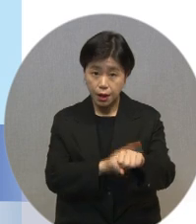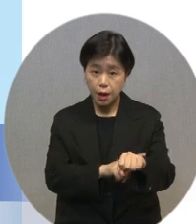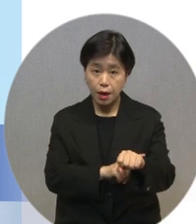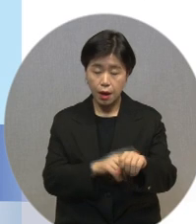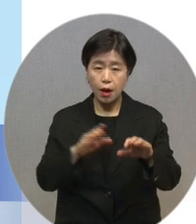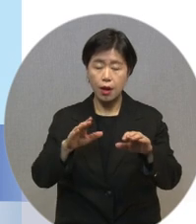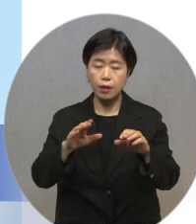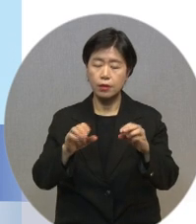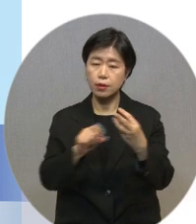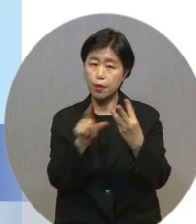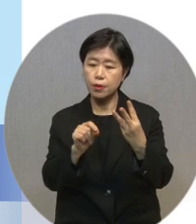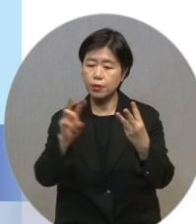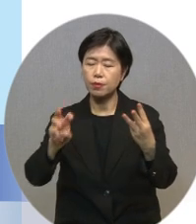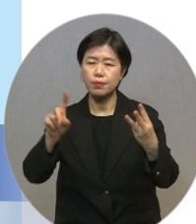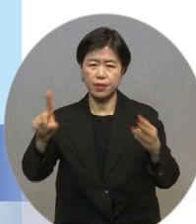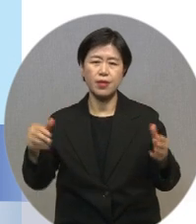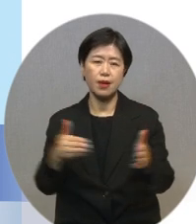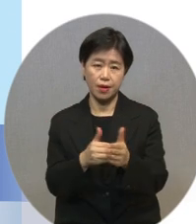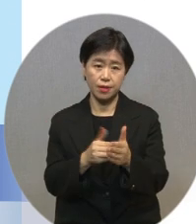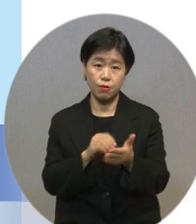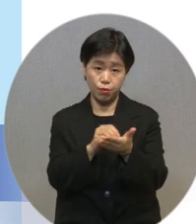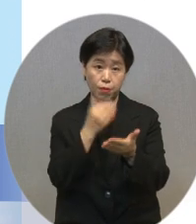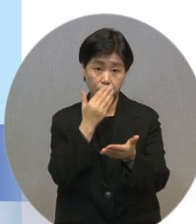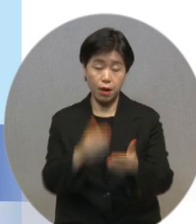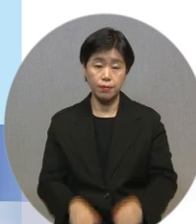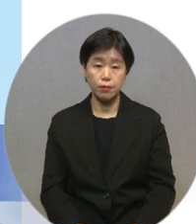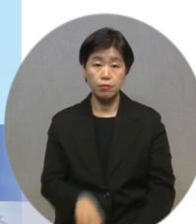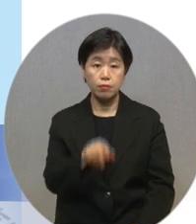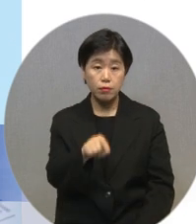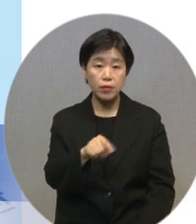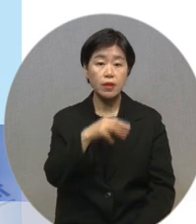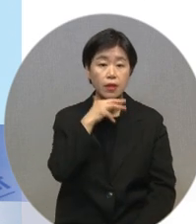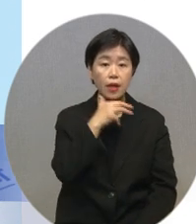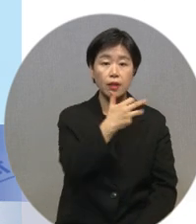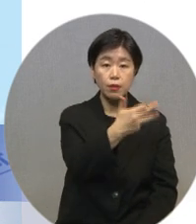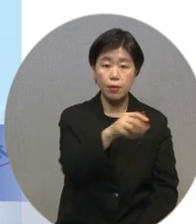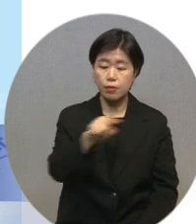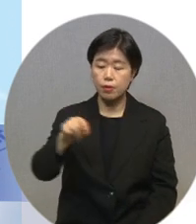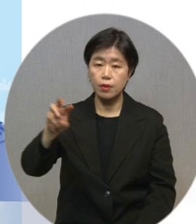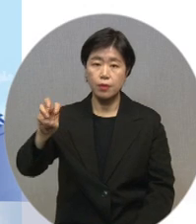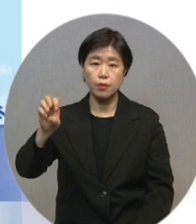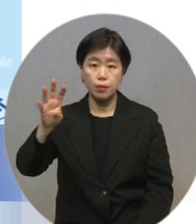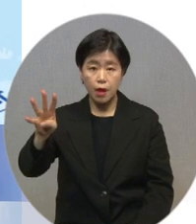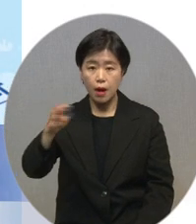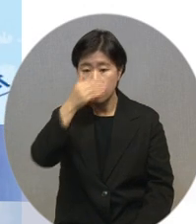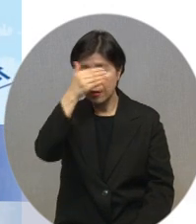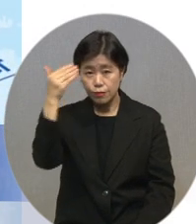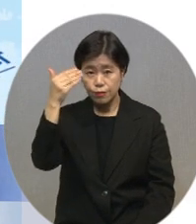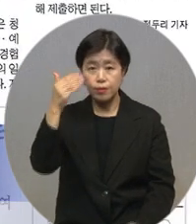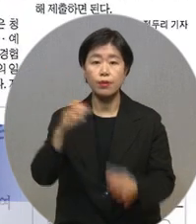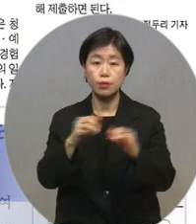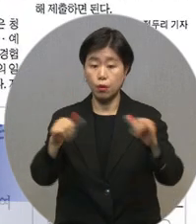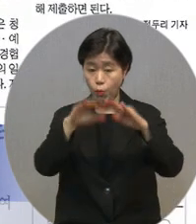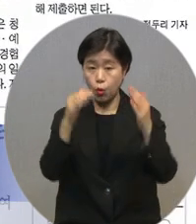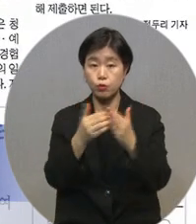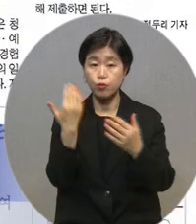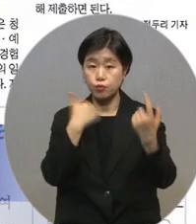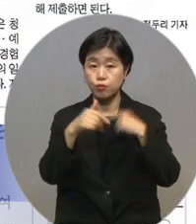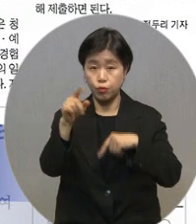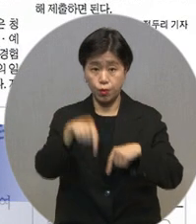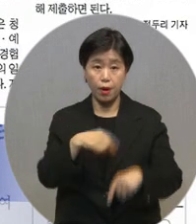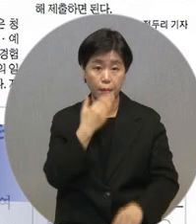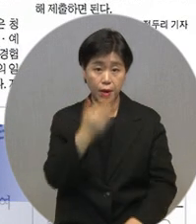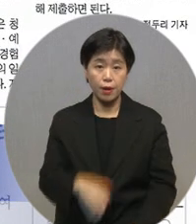31일까지인데 드림팀은 18세부터 34세의 청년이라면 누구나 도전 가능합니다 올해 연수